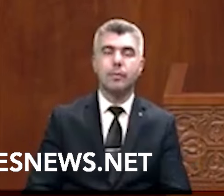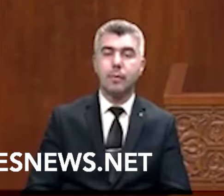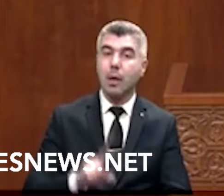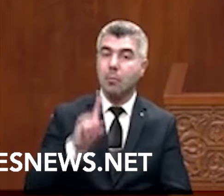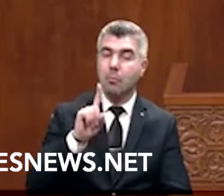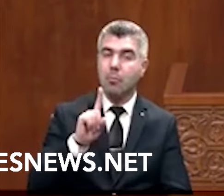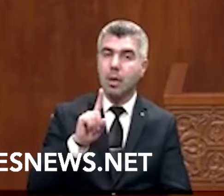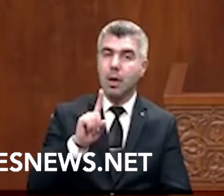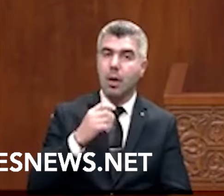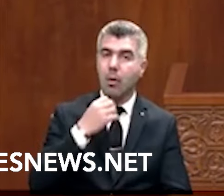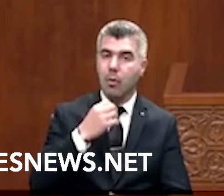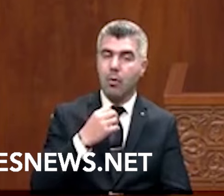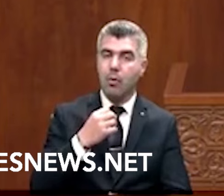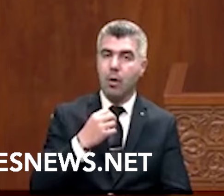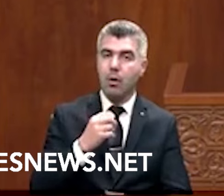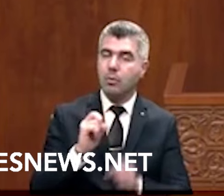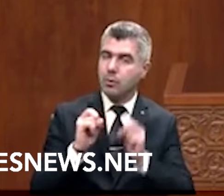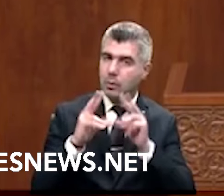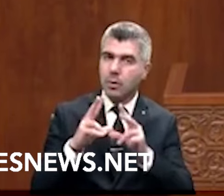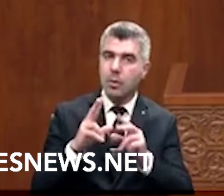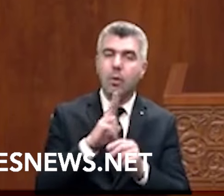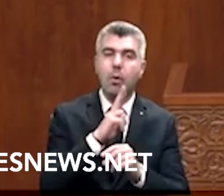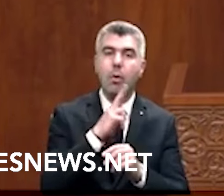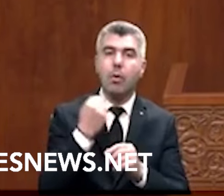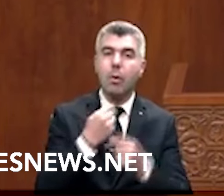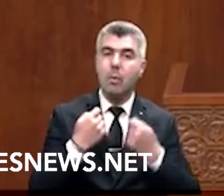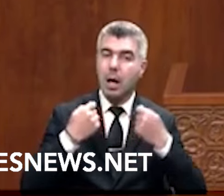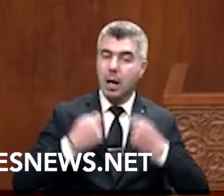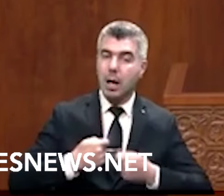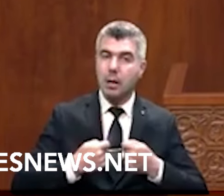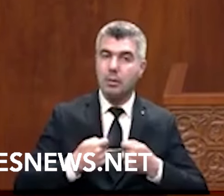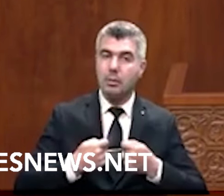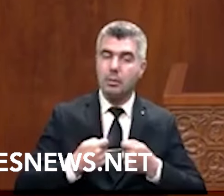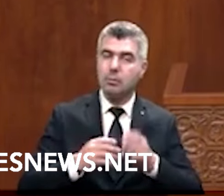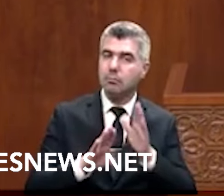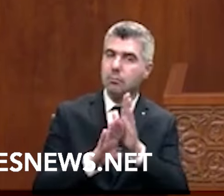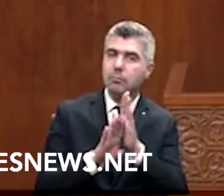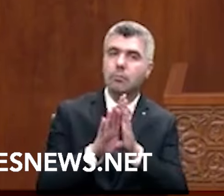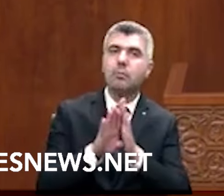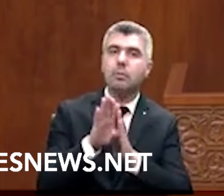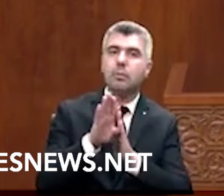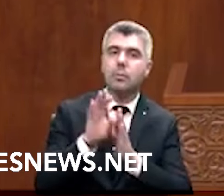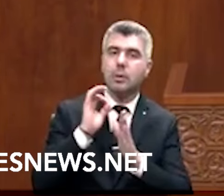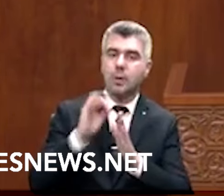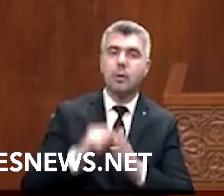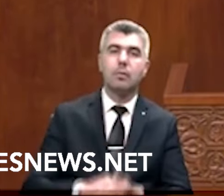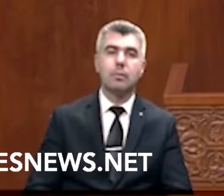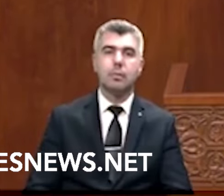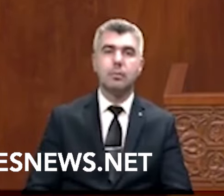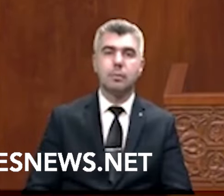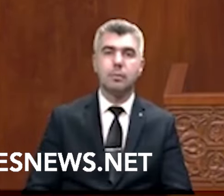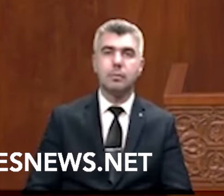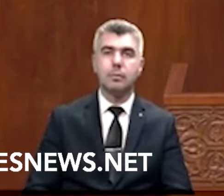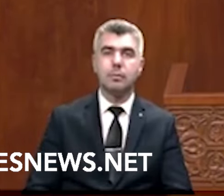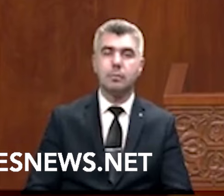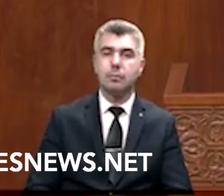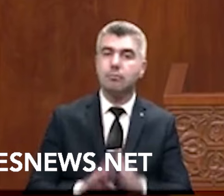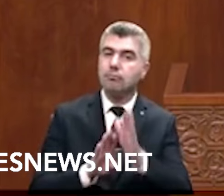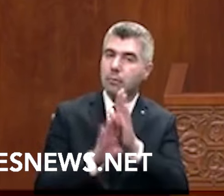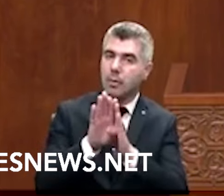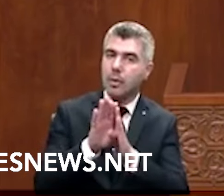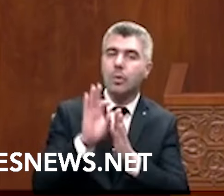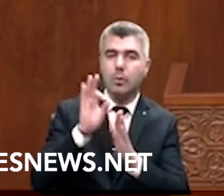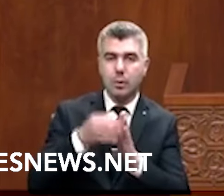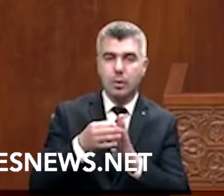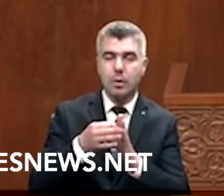تاكدوا سيد الرئيس انكم بهذه المنجزات رفعتم السقف عاليا قلت رفعتم السقف